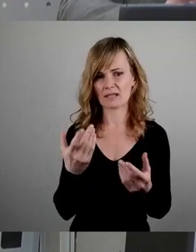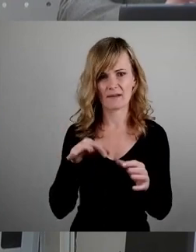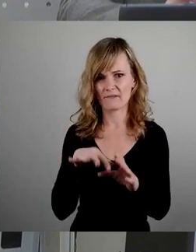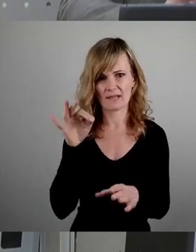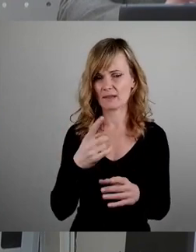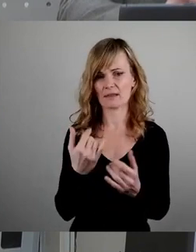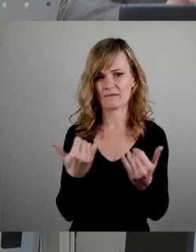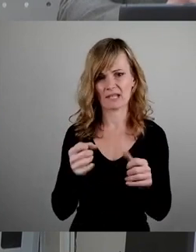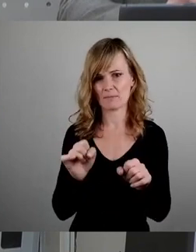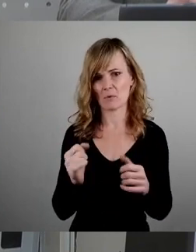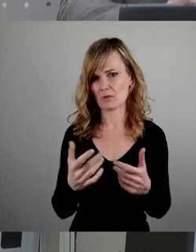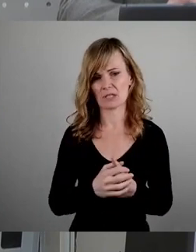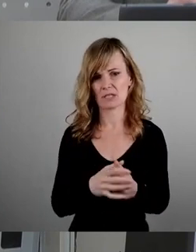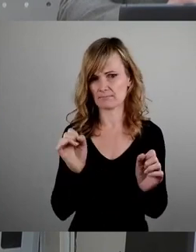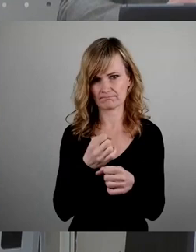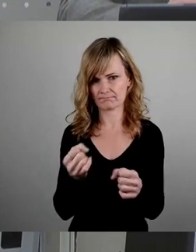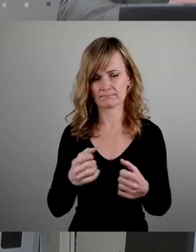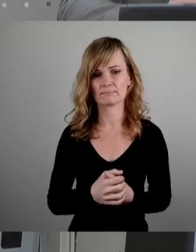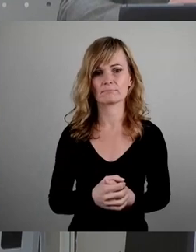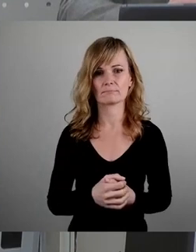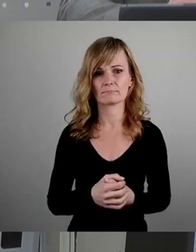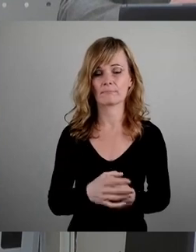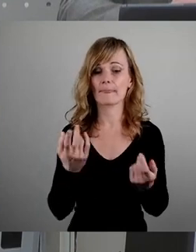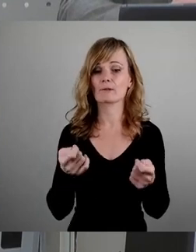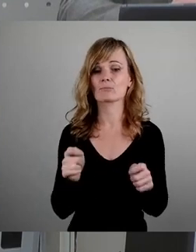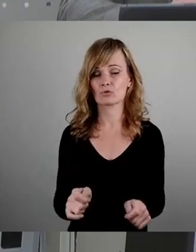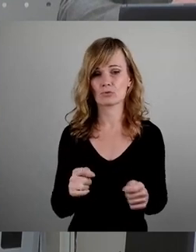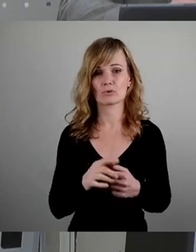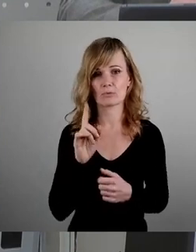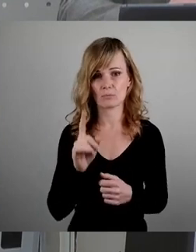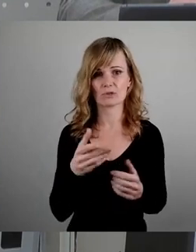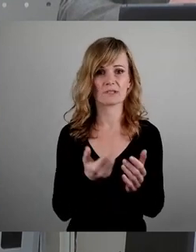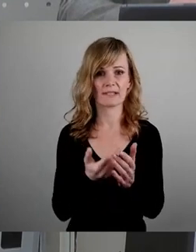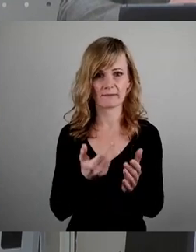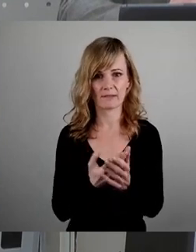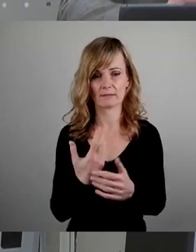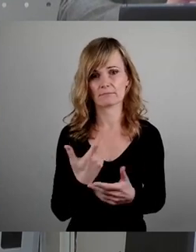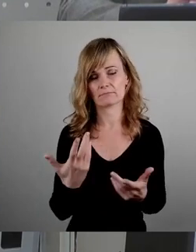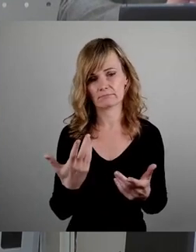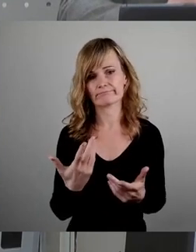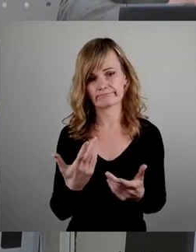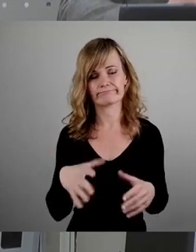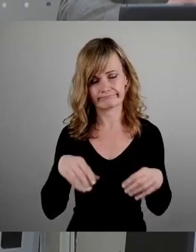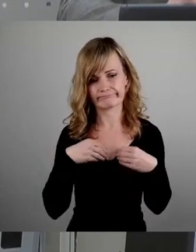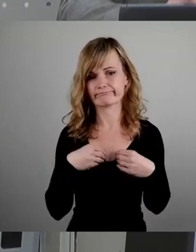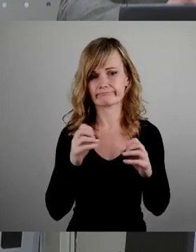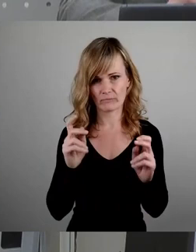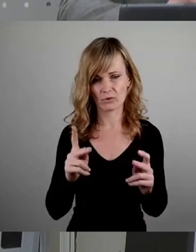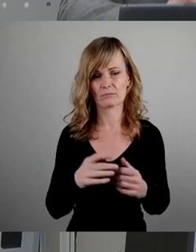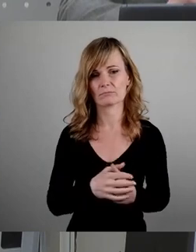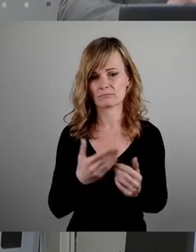ist. Und zum Schluss musste man deswegen in den sauren Apfel beißen und das